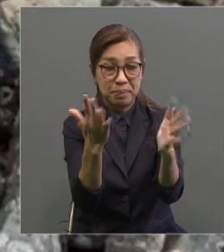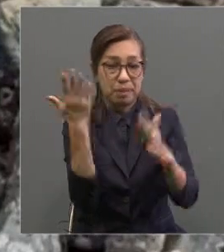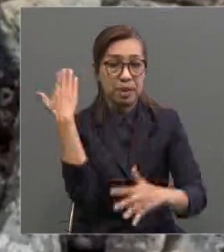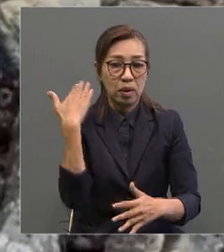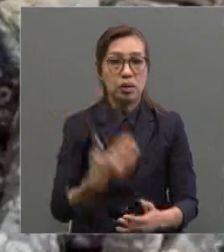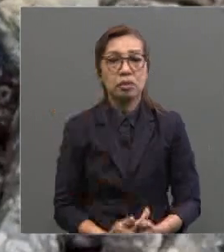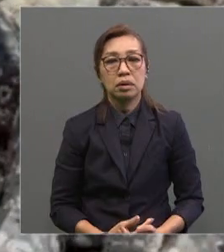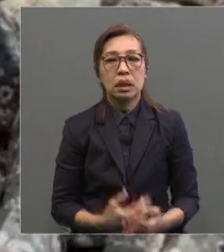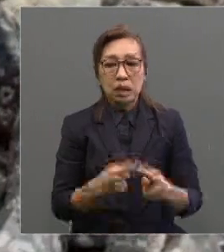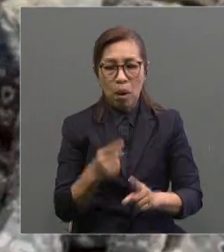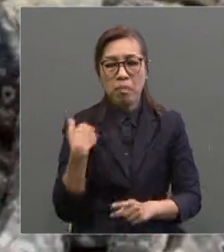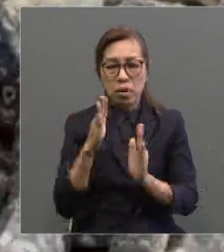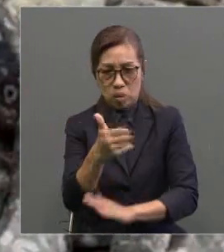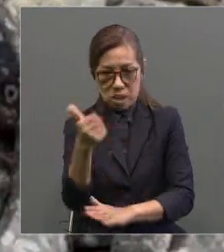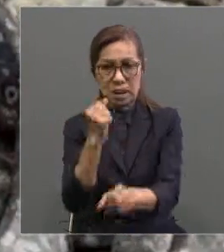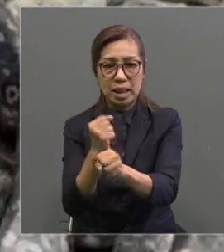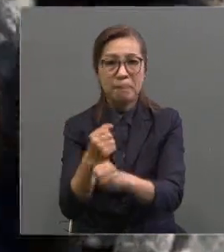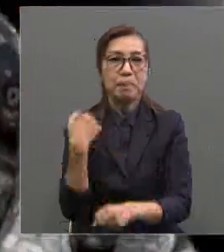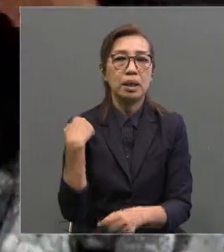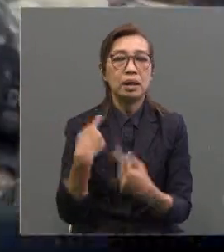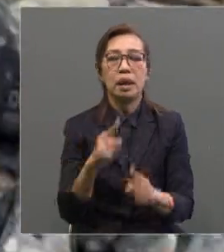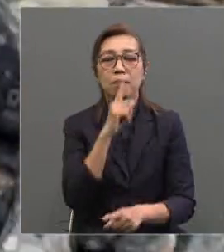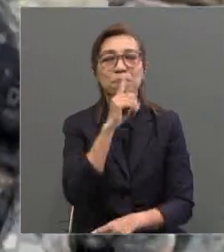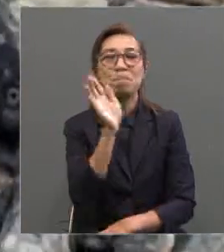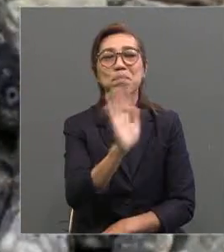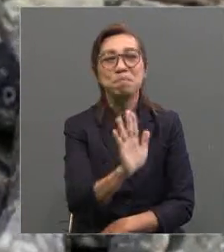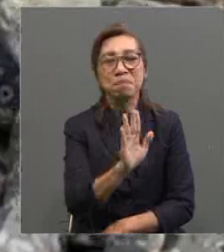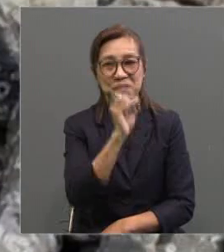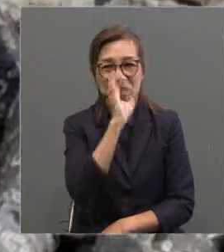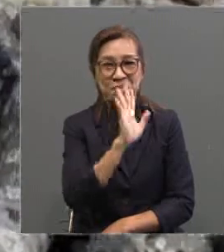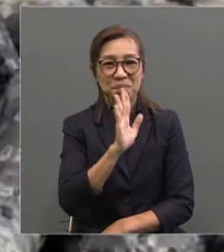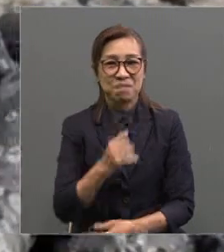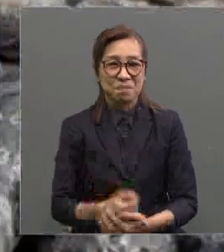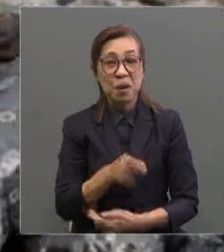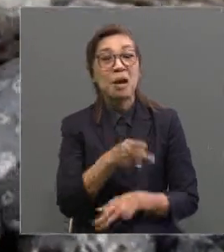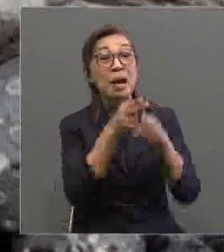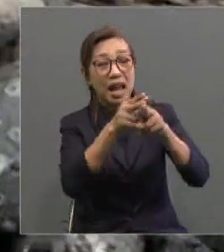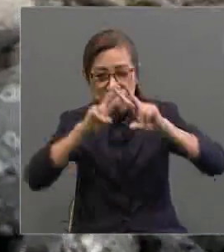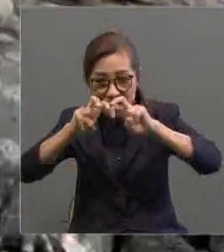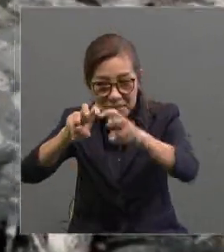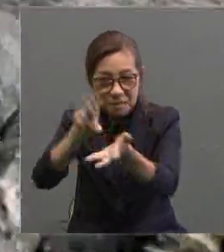ไม่มันต้องมีแต่เราพูดไม่พูดหาสืบเอา